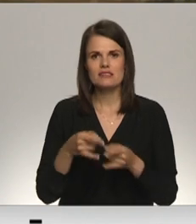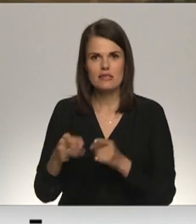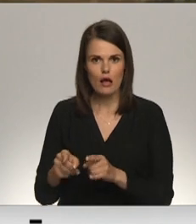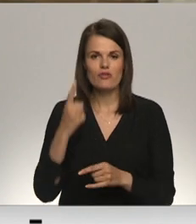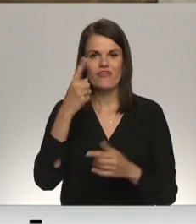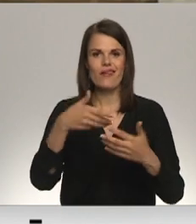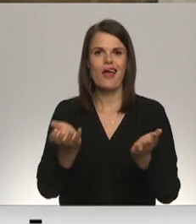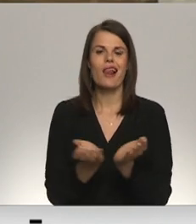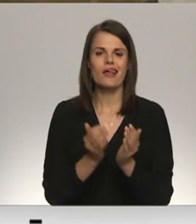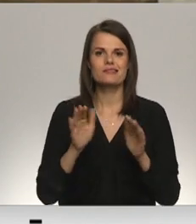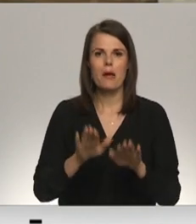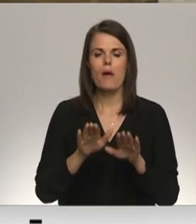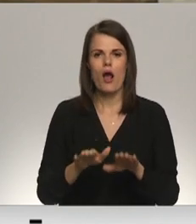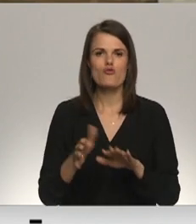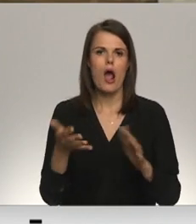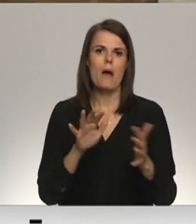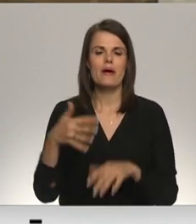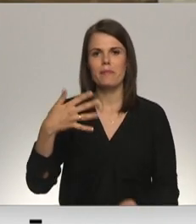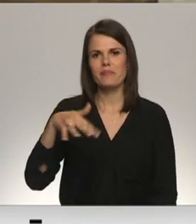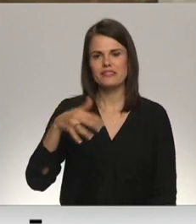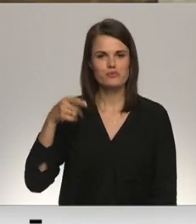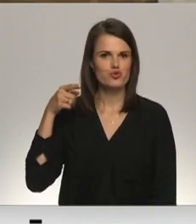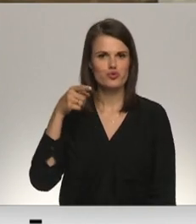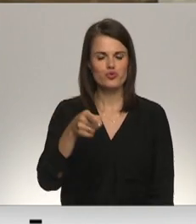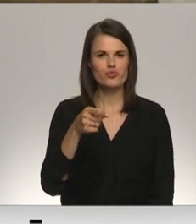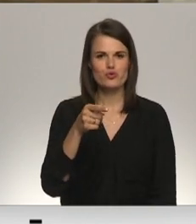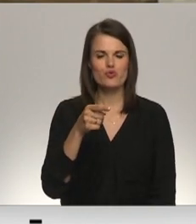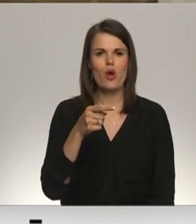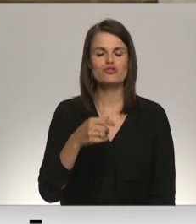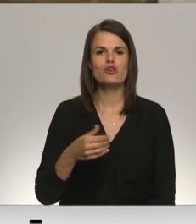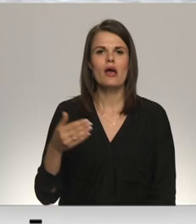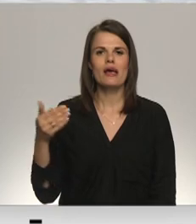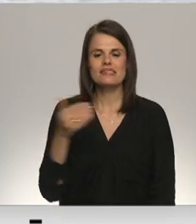Vienā ligzdā mājo aptuveni 50 tūkstoši ikru.